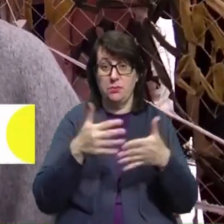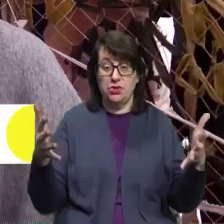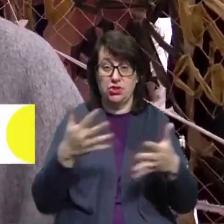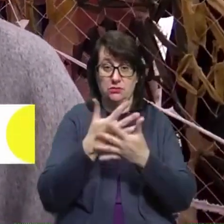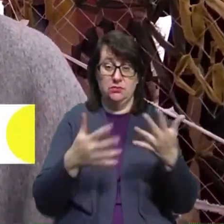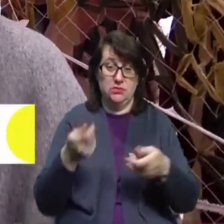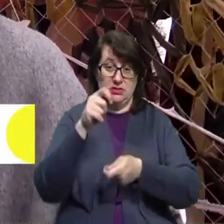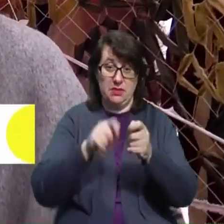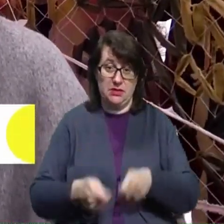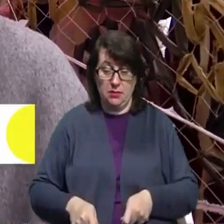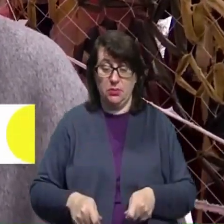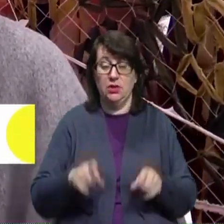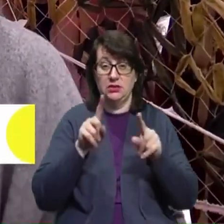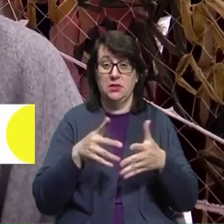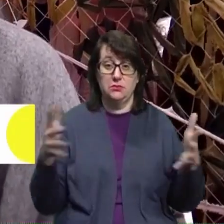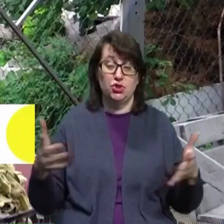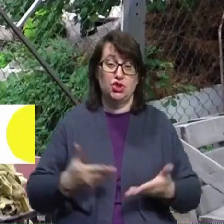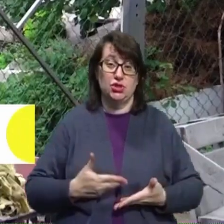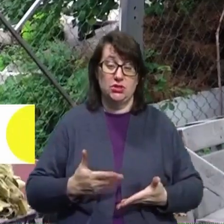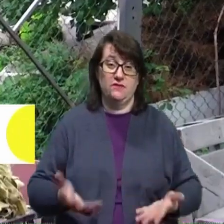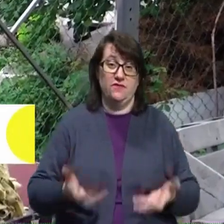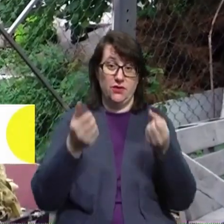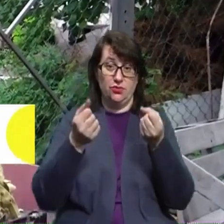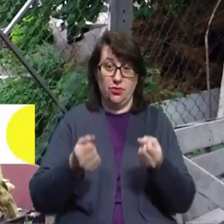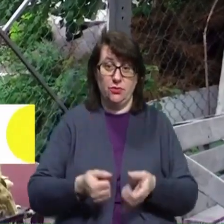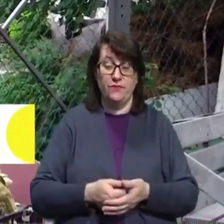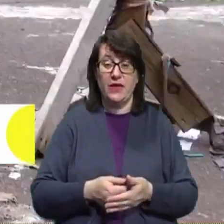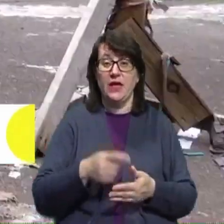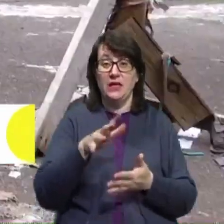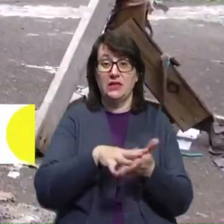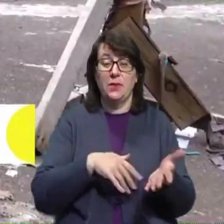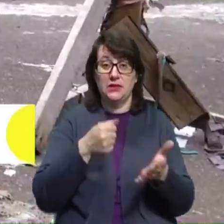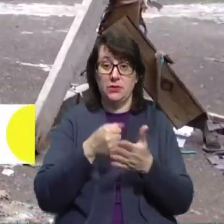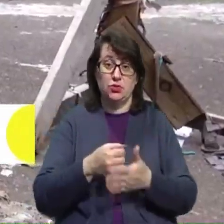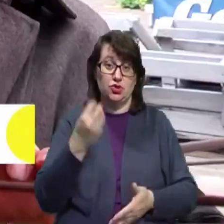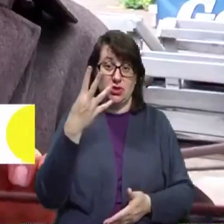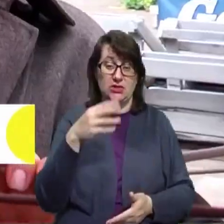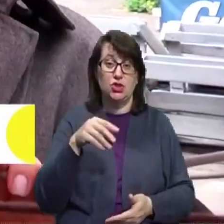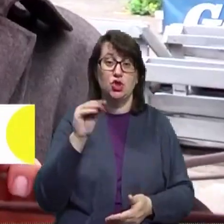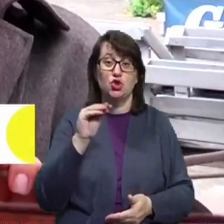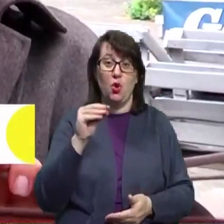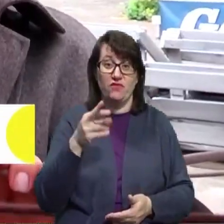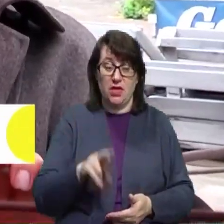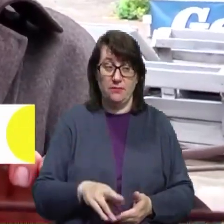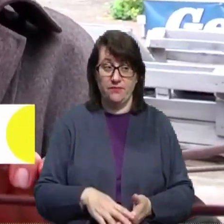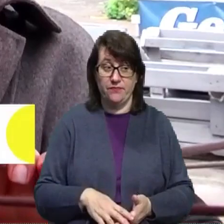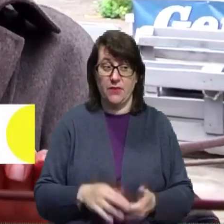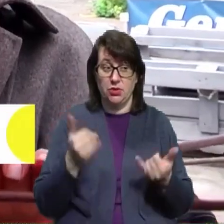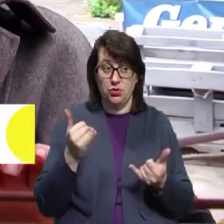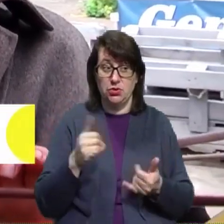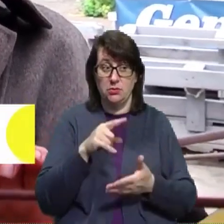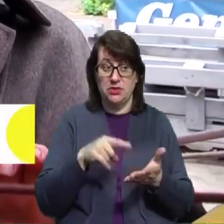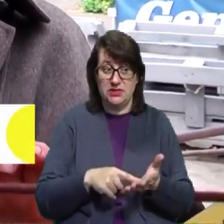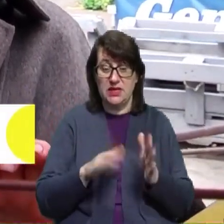і тим більше життів ми врятуємо. Флешмоб триватиме до 14 жовтня. Сьогодні міські публічні